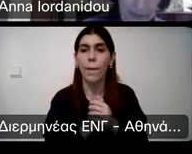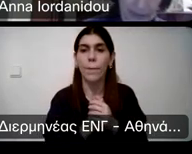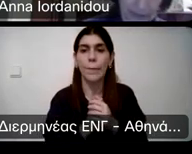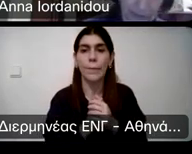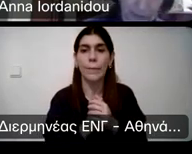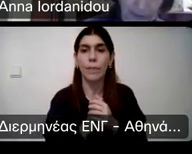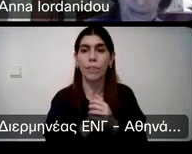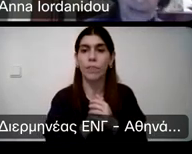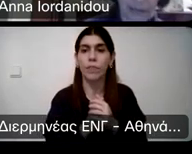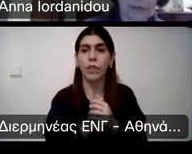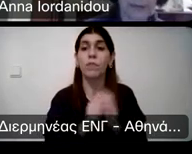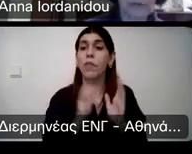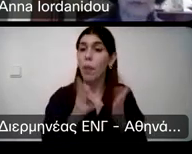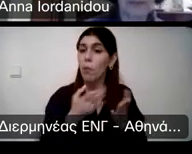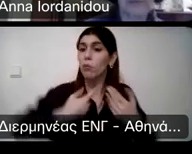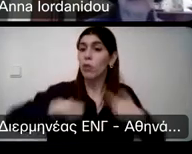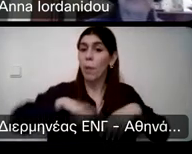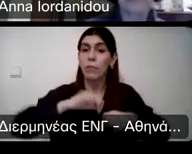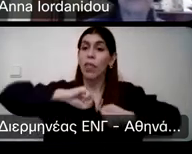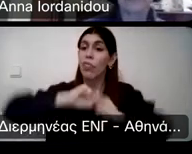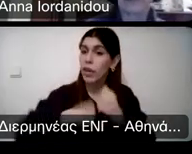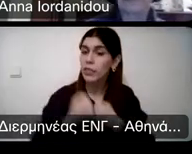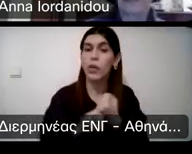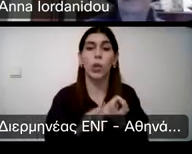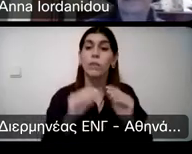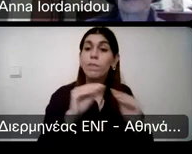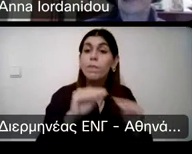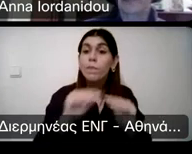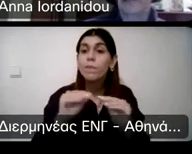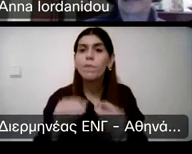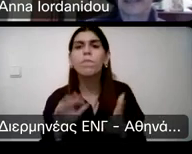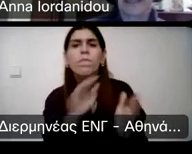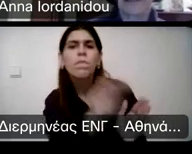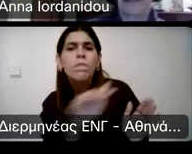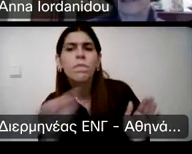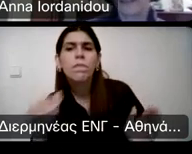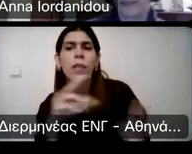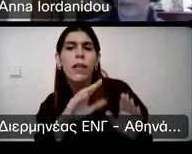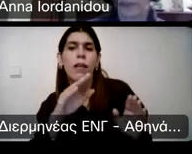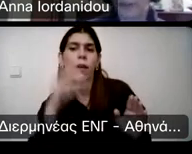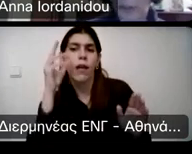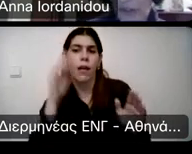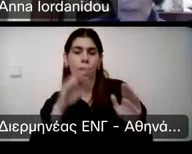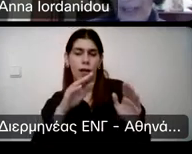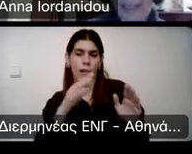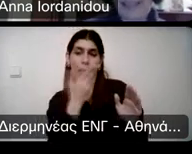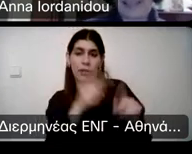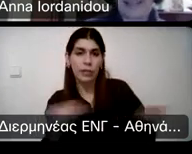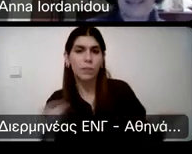να συμπεριληφθούν δραστηριότητες του τύπου γιατί η πολίτρια είναι αποδεκτή, αλλά η διοικήτρια όχι και